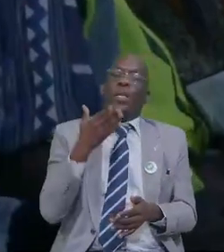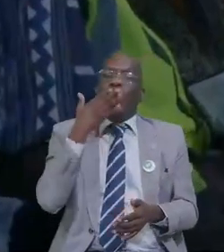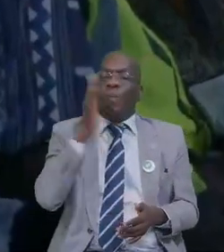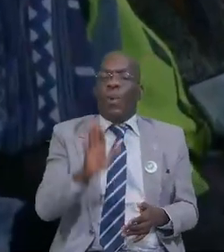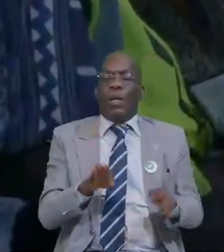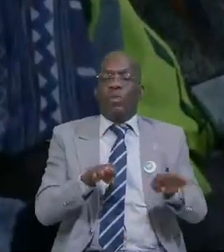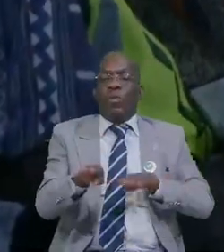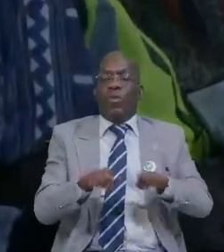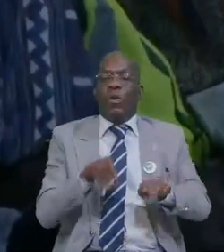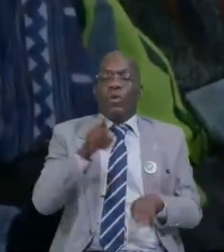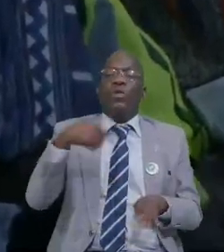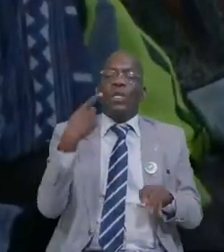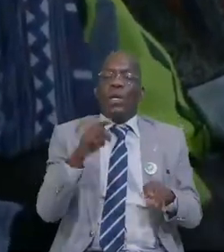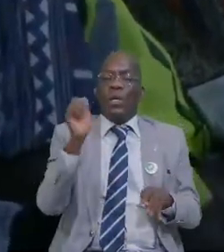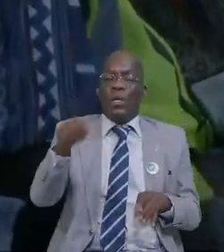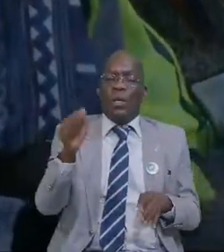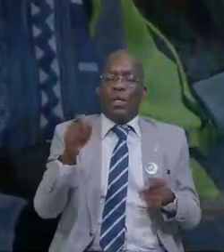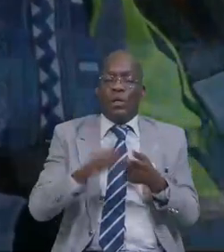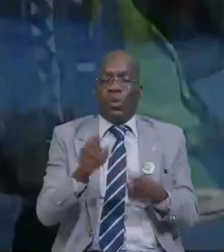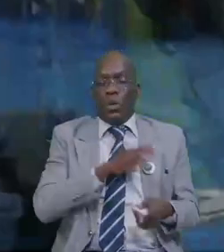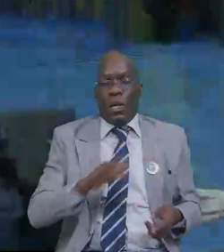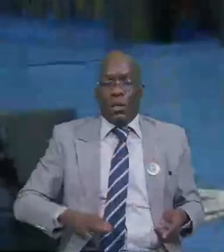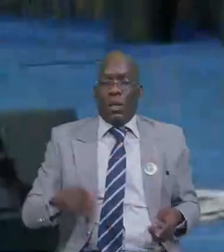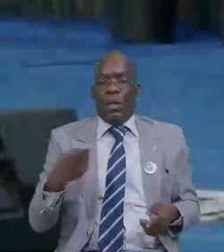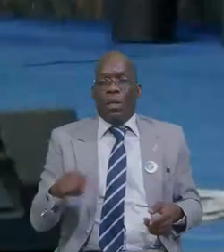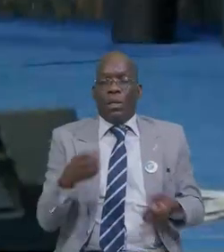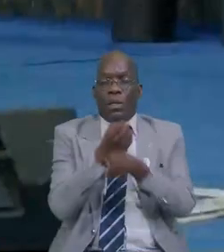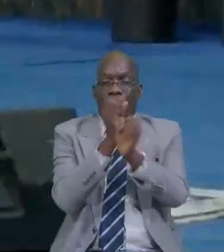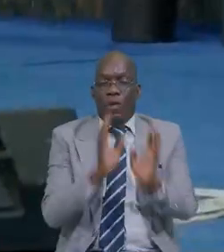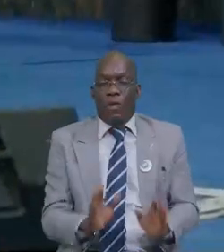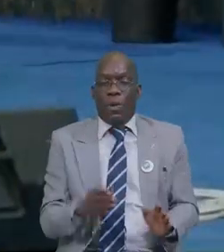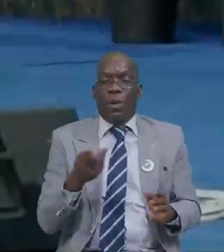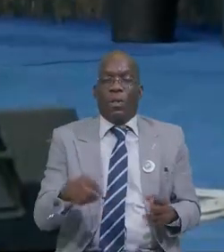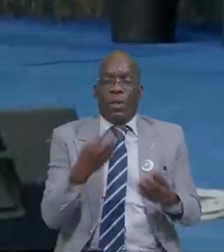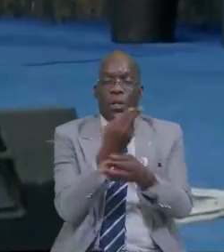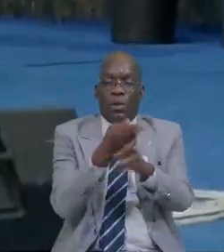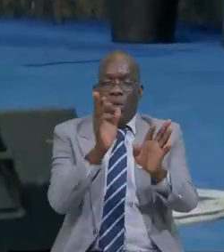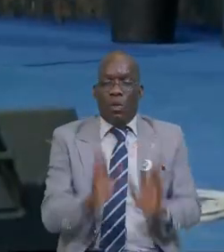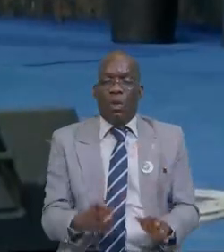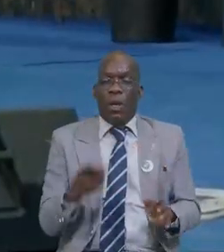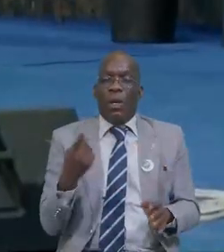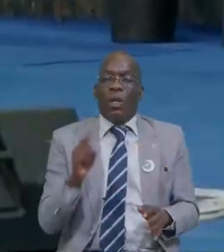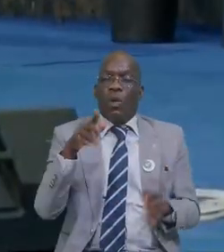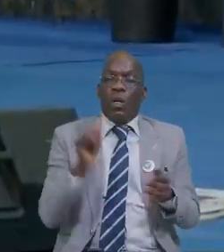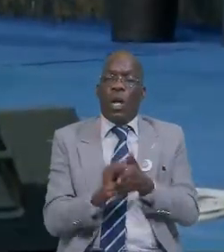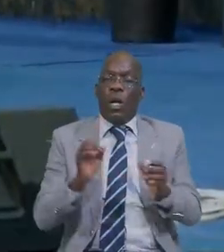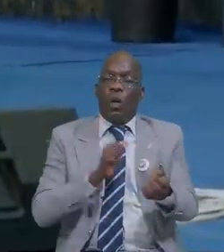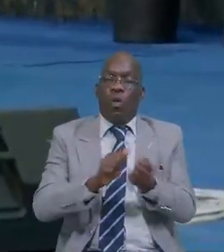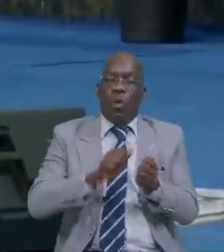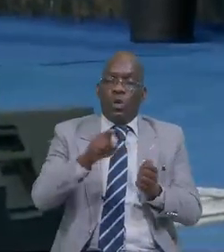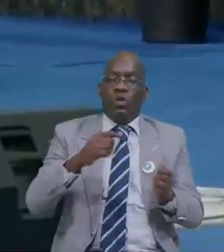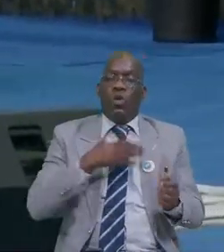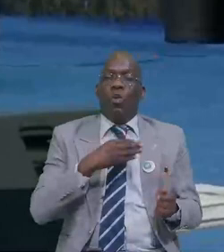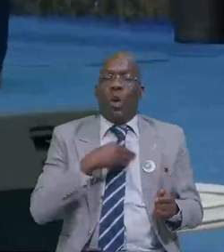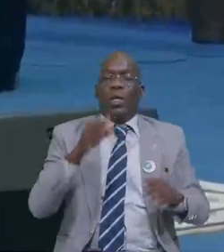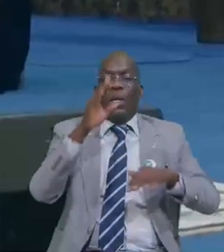mauvaises habitudes du passé, et tu dis oui à Christ, le Sauveur, le Rédempteur, celui qui va te laver plus blanc